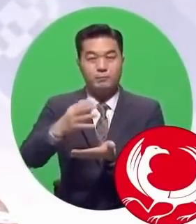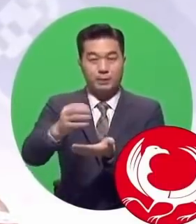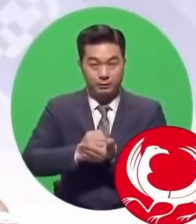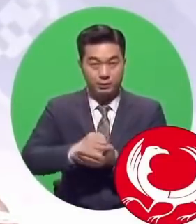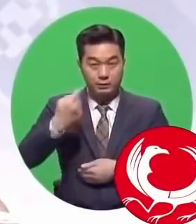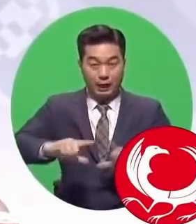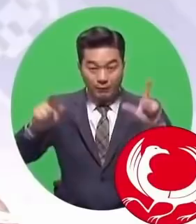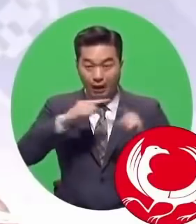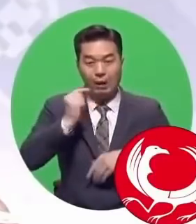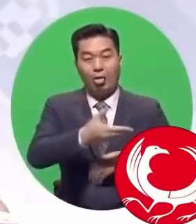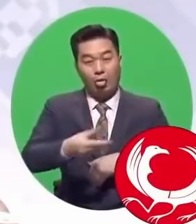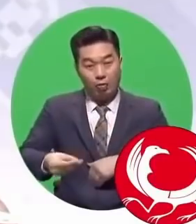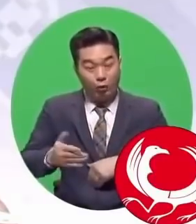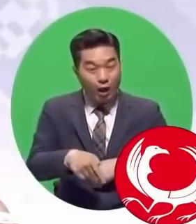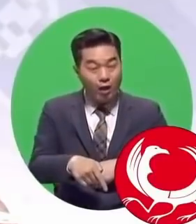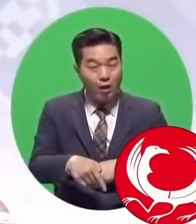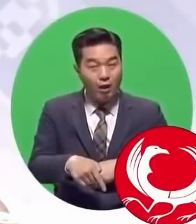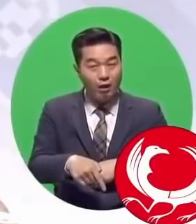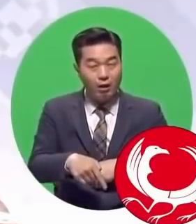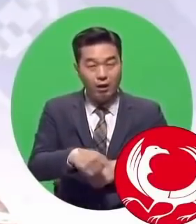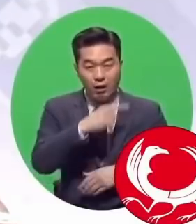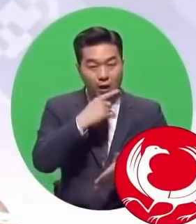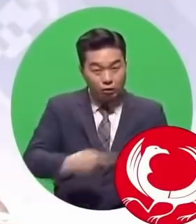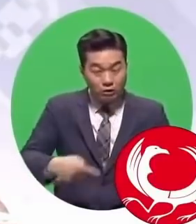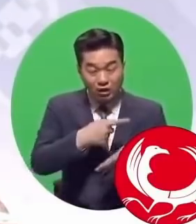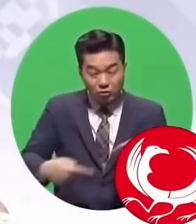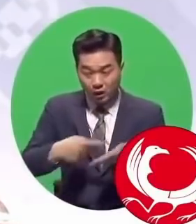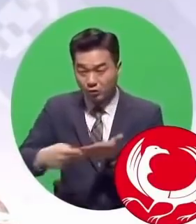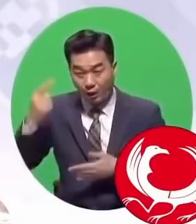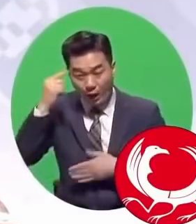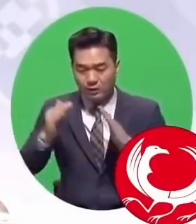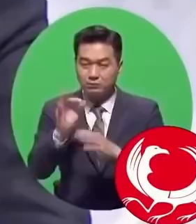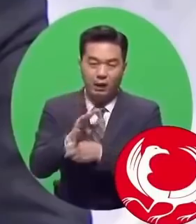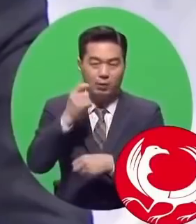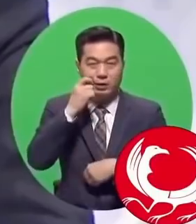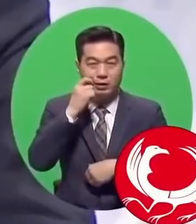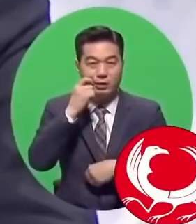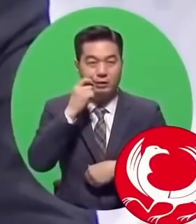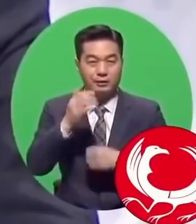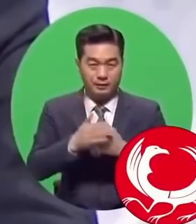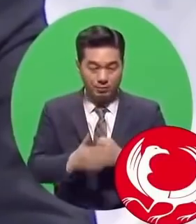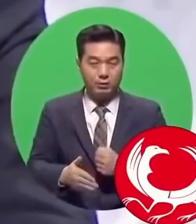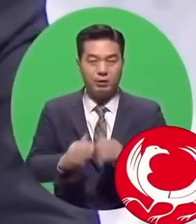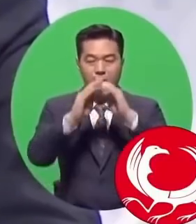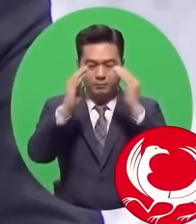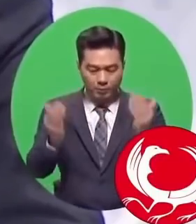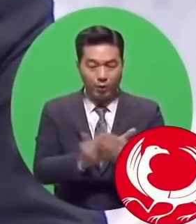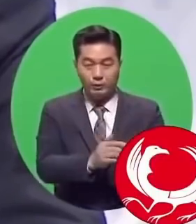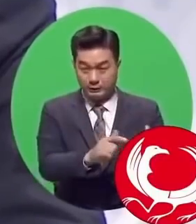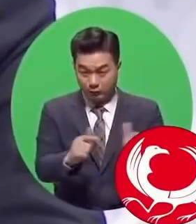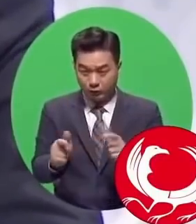그 다음 날 적자입니다. 이렇게 적자 인생을 사는데 어떻게 주택을 마련합니까? 이렇게 해서 모든